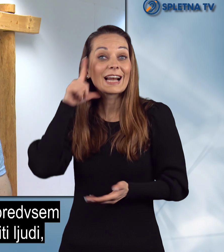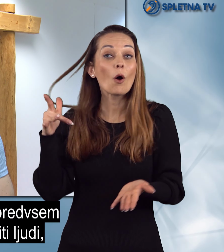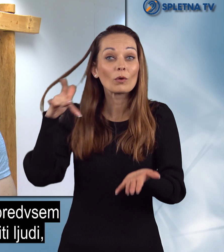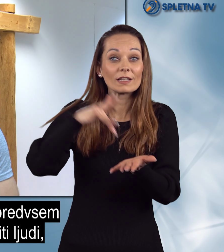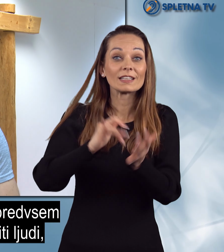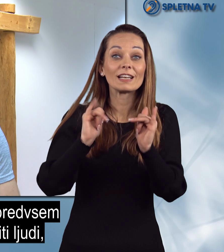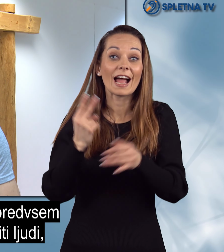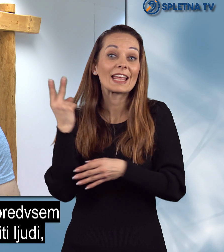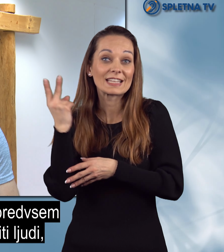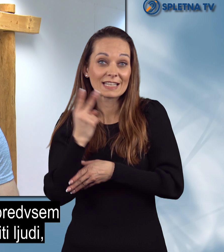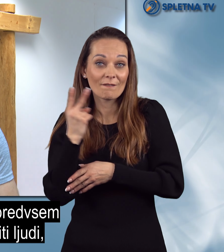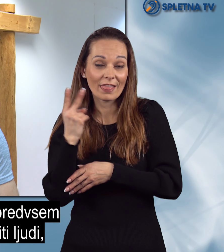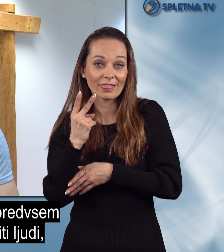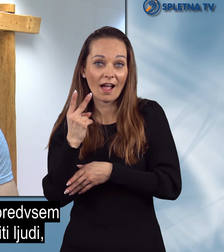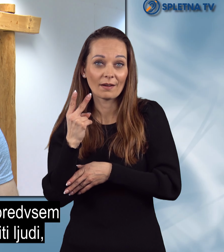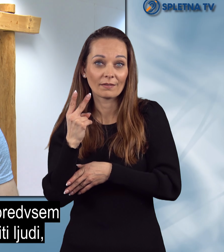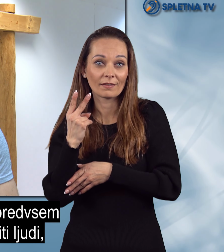Glavni cilj je seveda